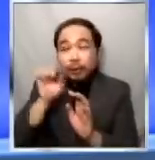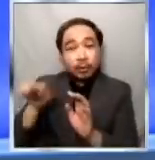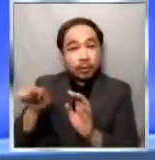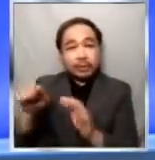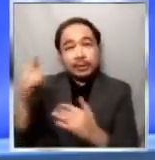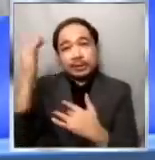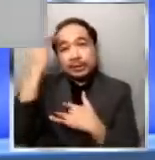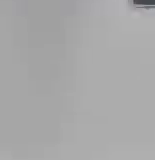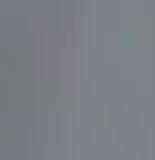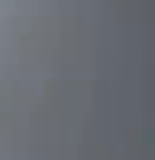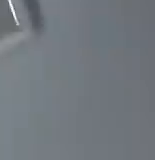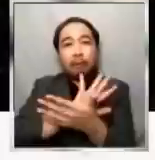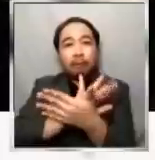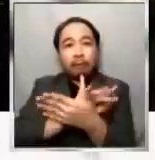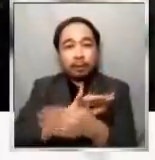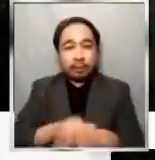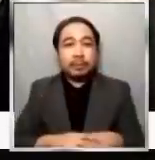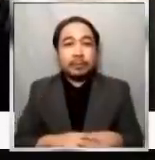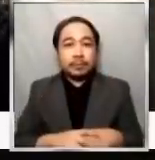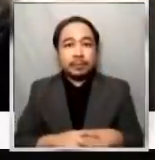Santiago.